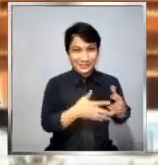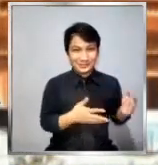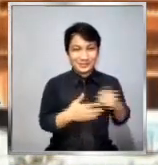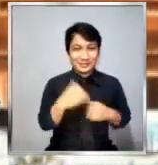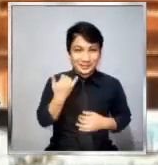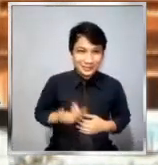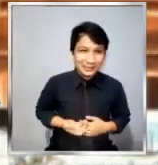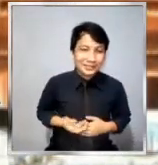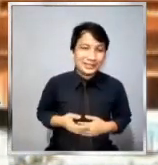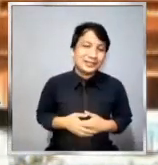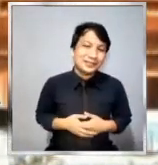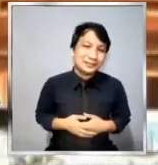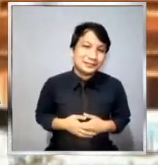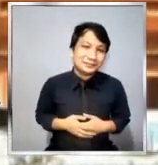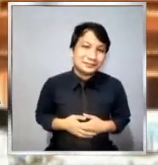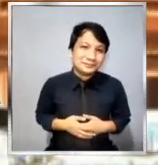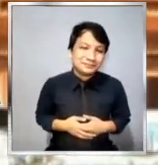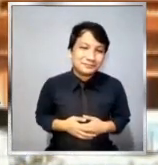sa